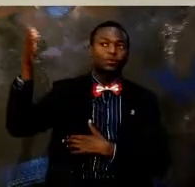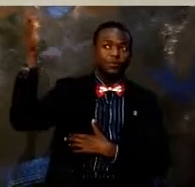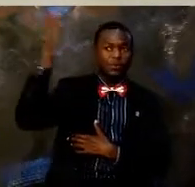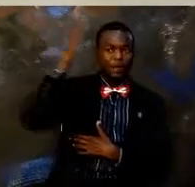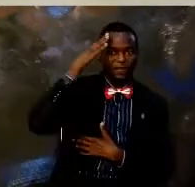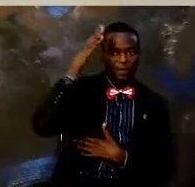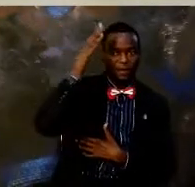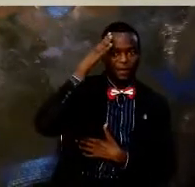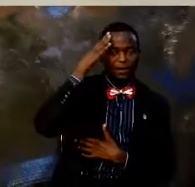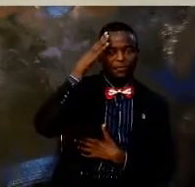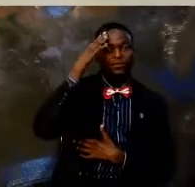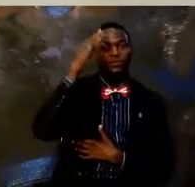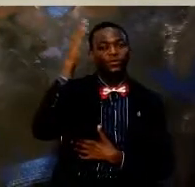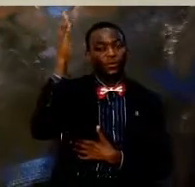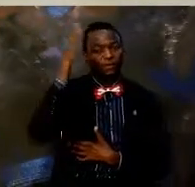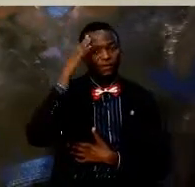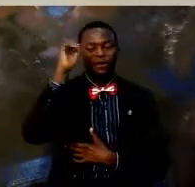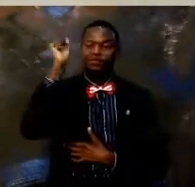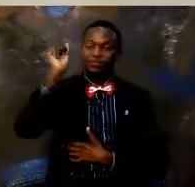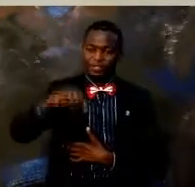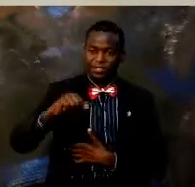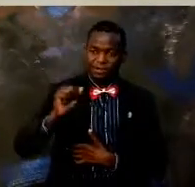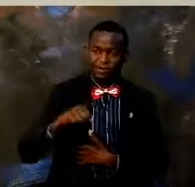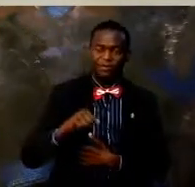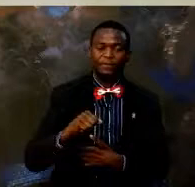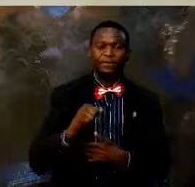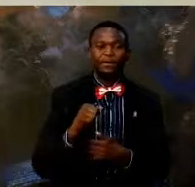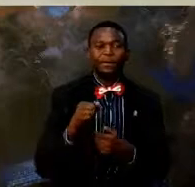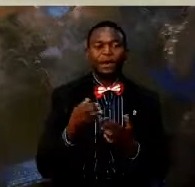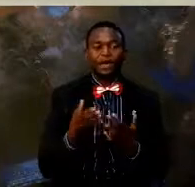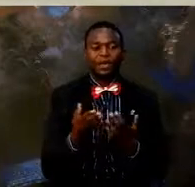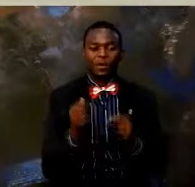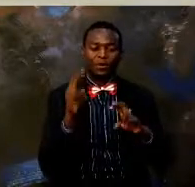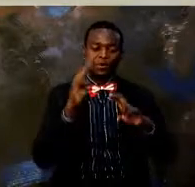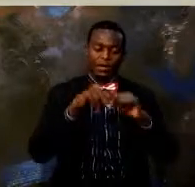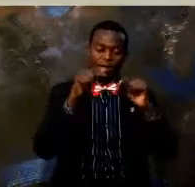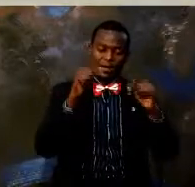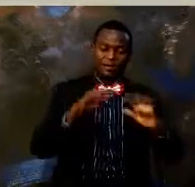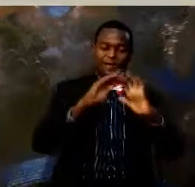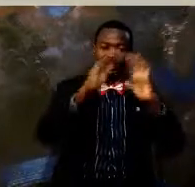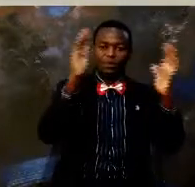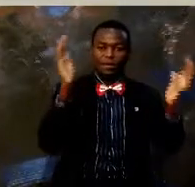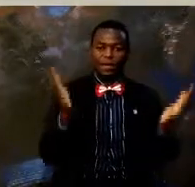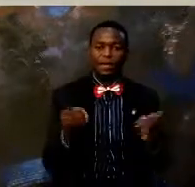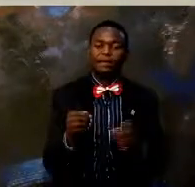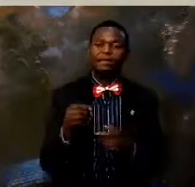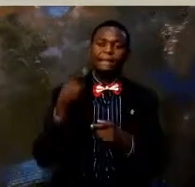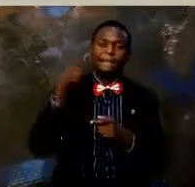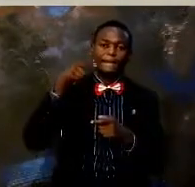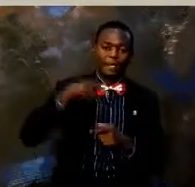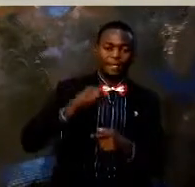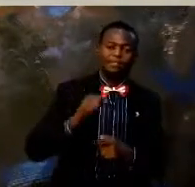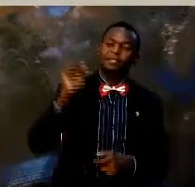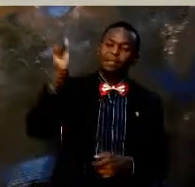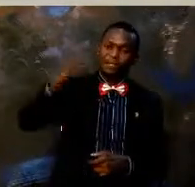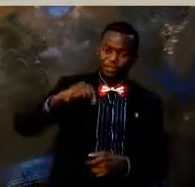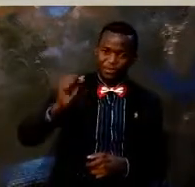Tunamfahamu, tunamjua, ndio. Aliwahi kukaa hapa duniani Palestina, ndio.